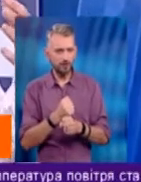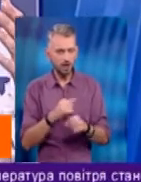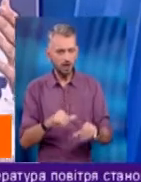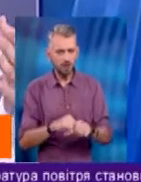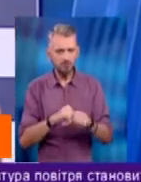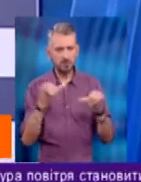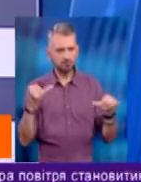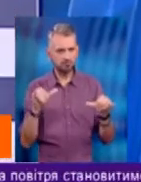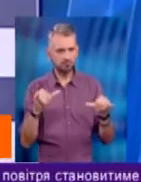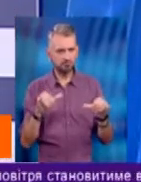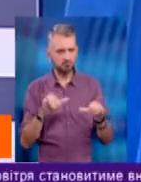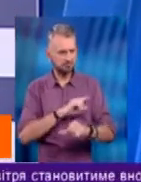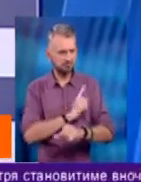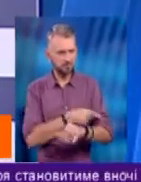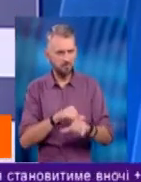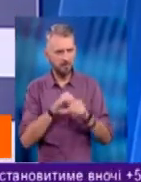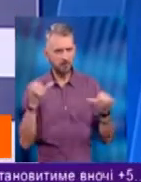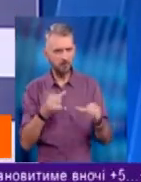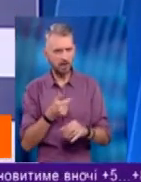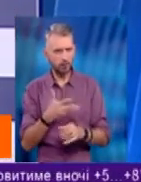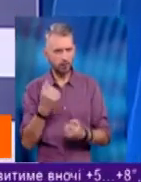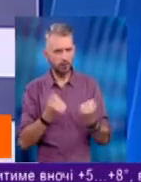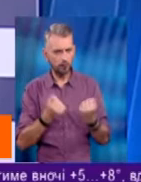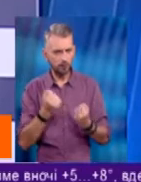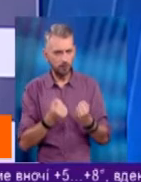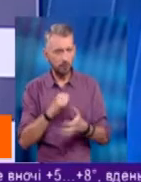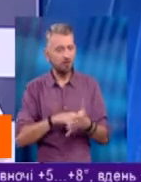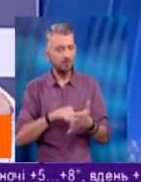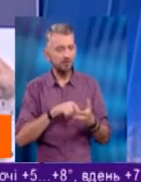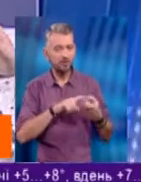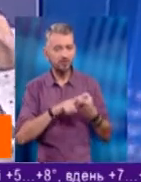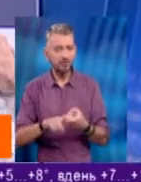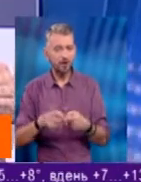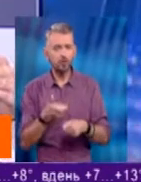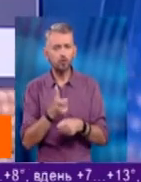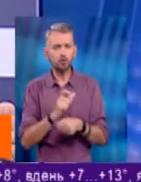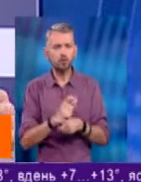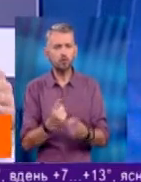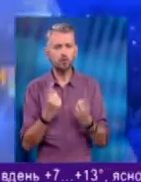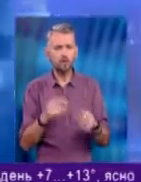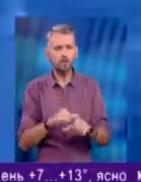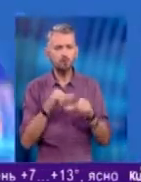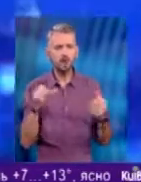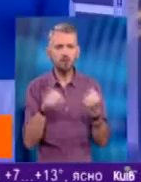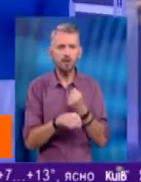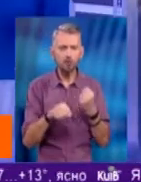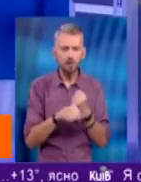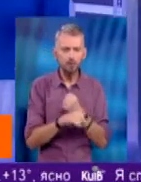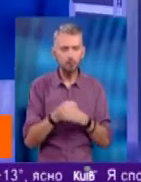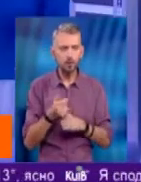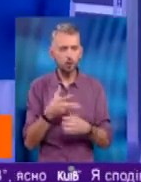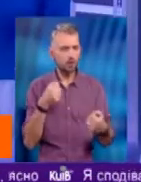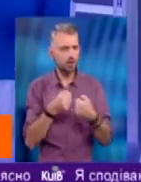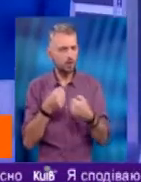різке таке підвищення кількості автомобілів, спричиняє дуже великий сплеск травматизму та кількості